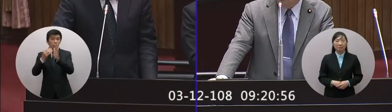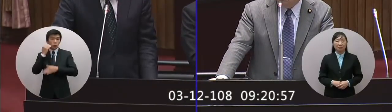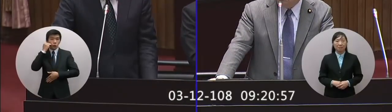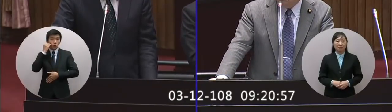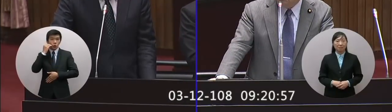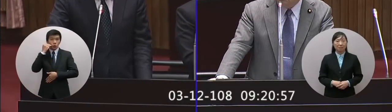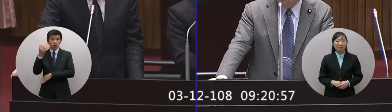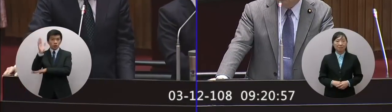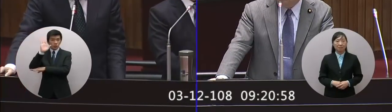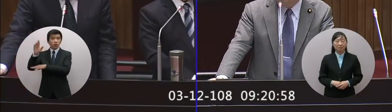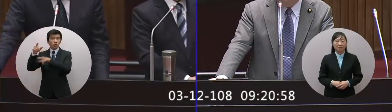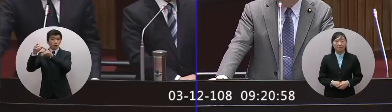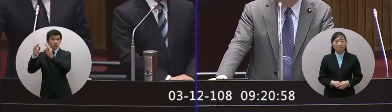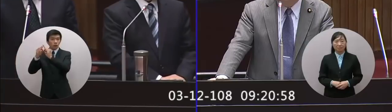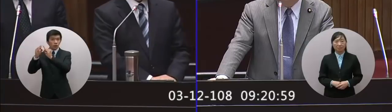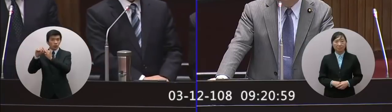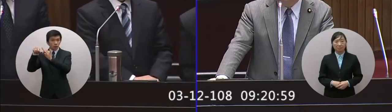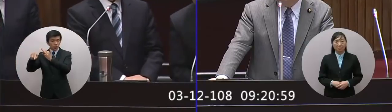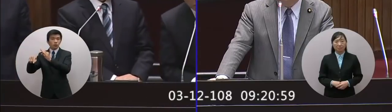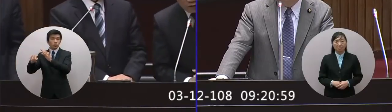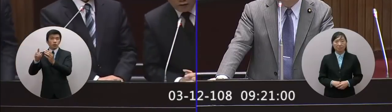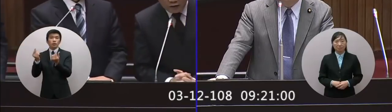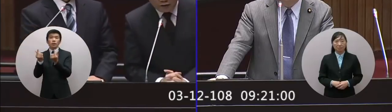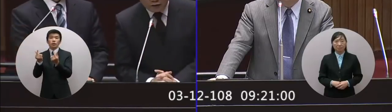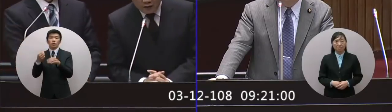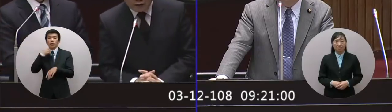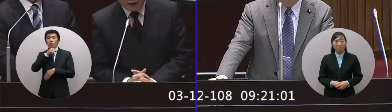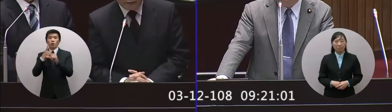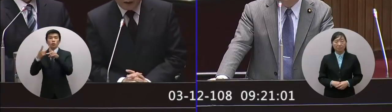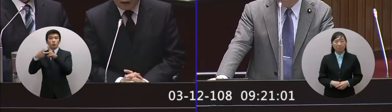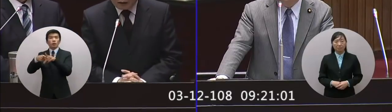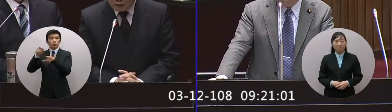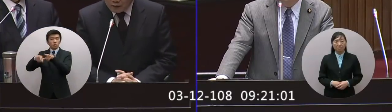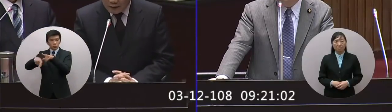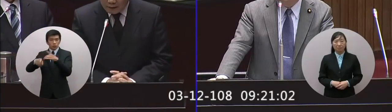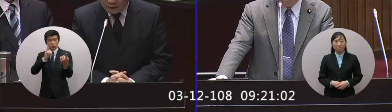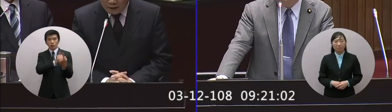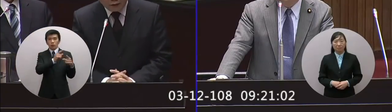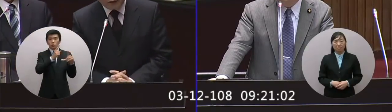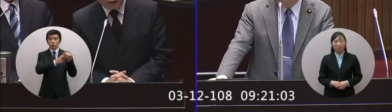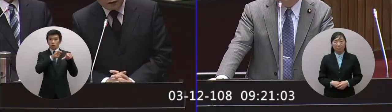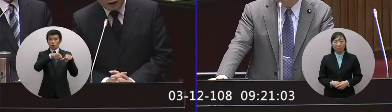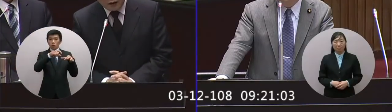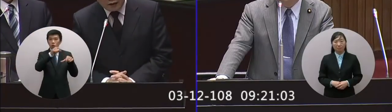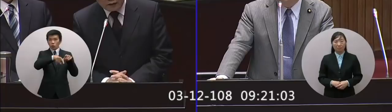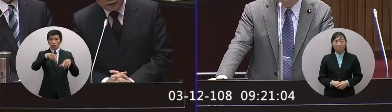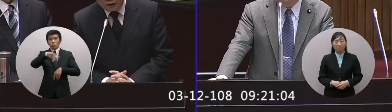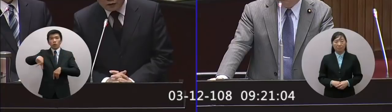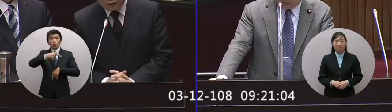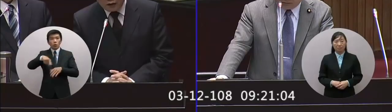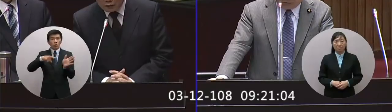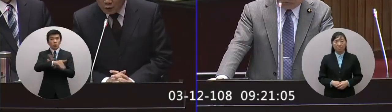分，我们公股行库其中这个台湾中小企业银是中小企业的专业银行。那我们在上个月已经召